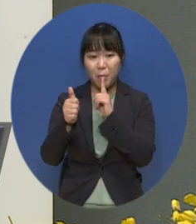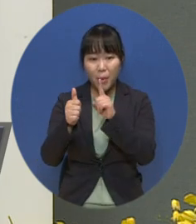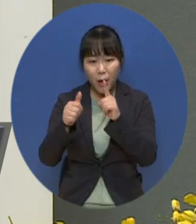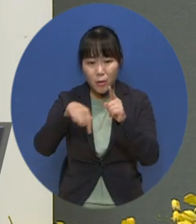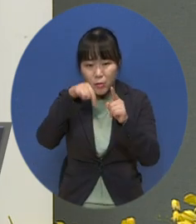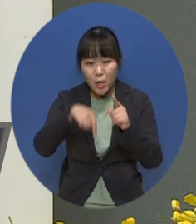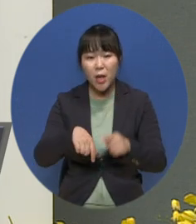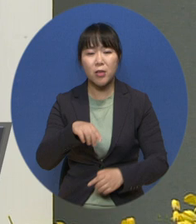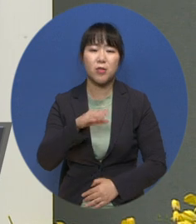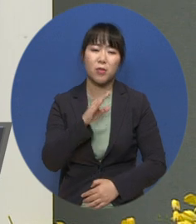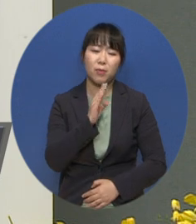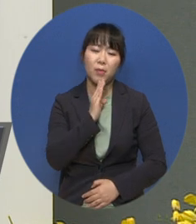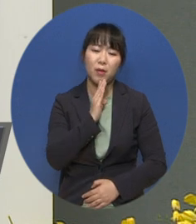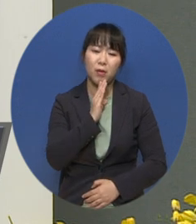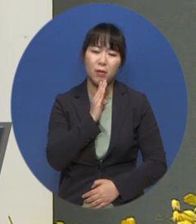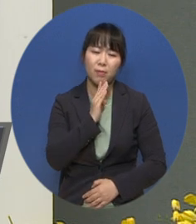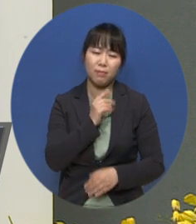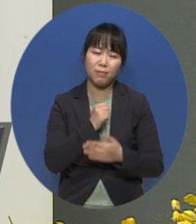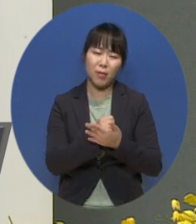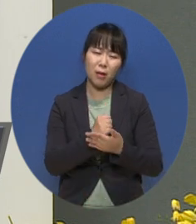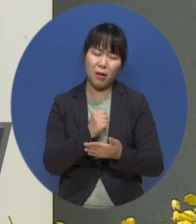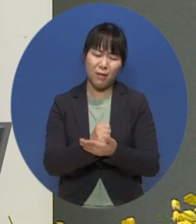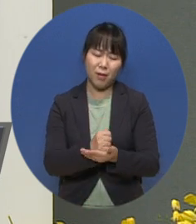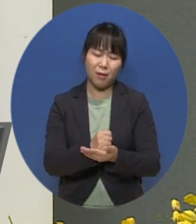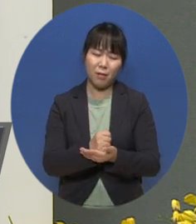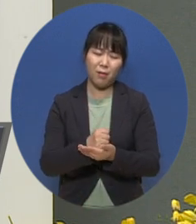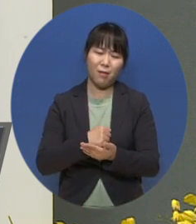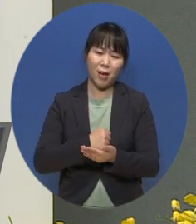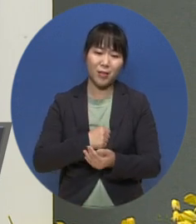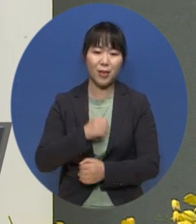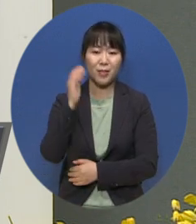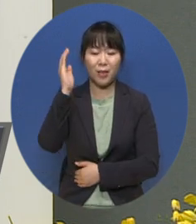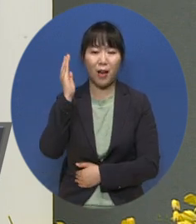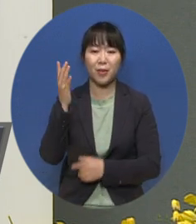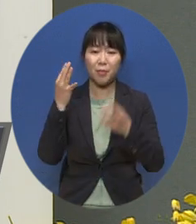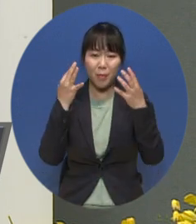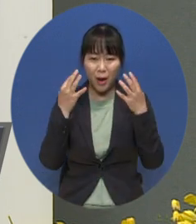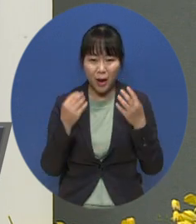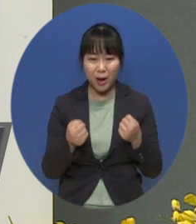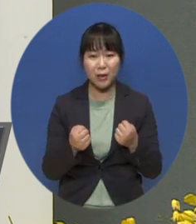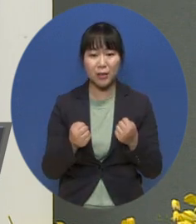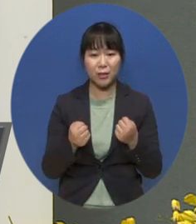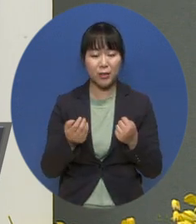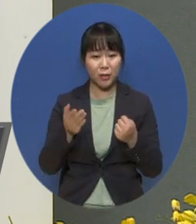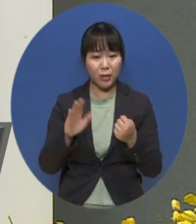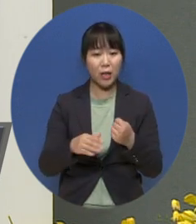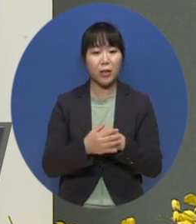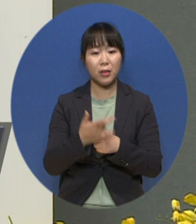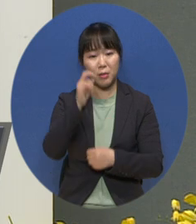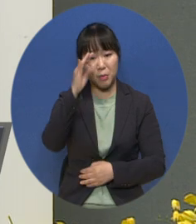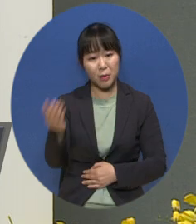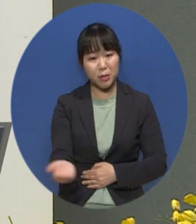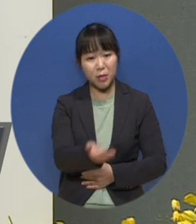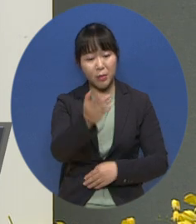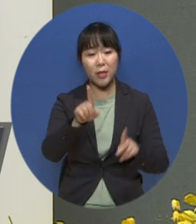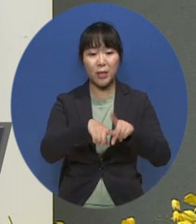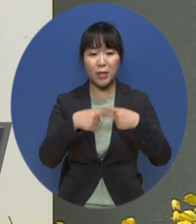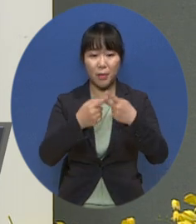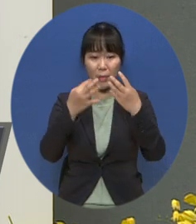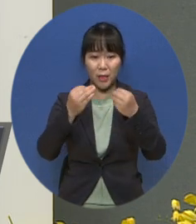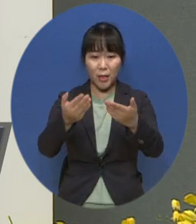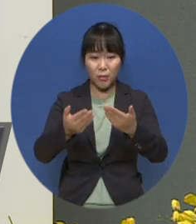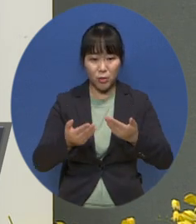굉장히 타 먼저 긴 한스러운 말씀을 많이 하시는데 시청자로 이에 많이